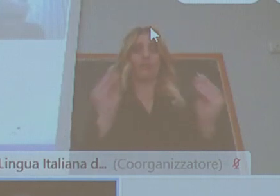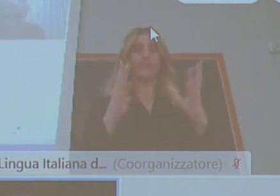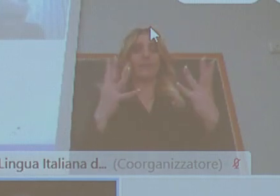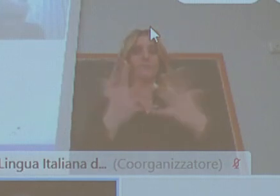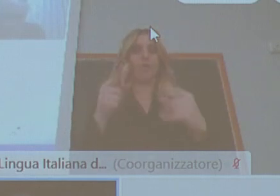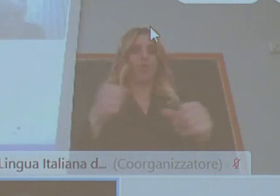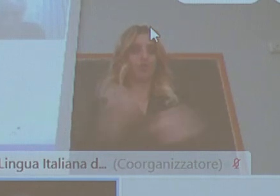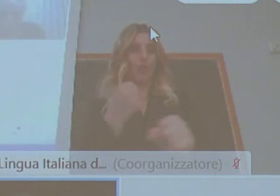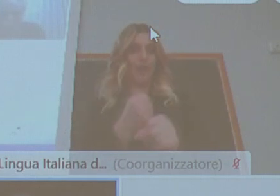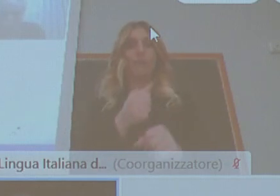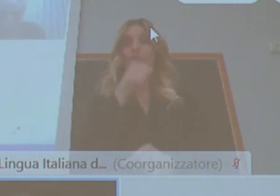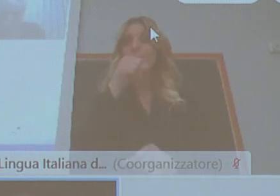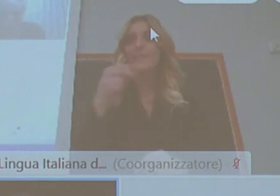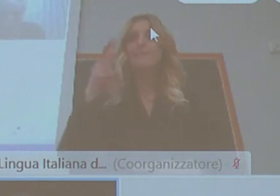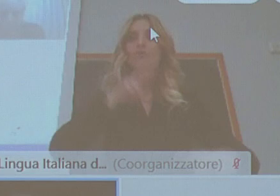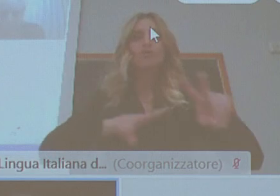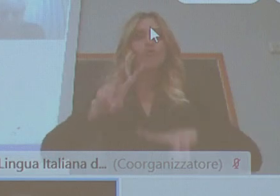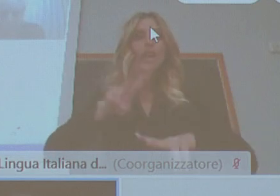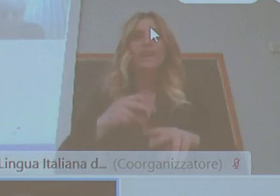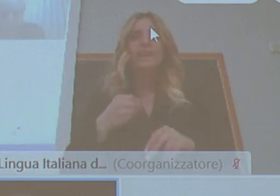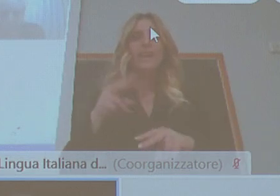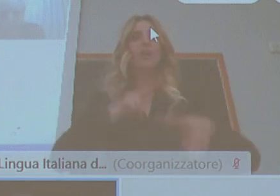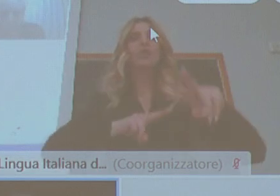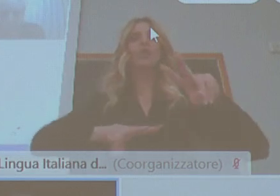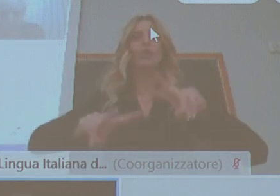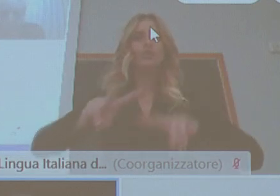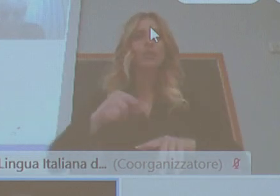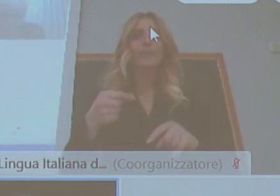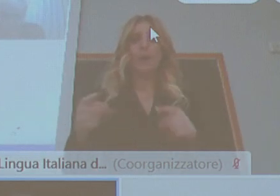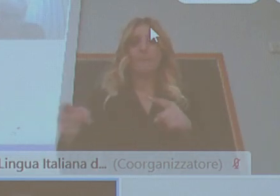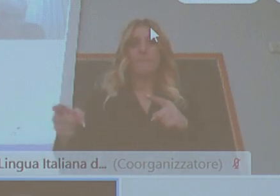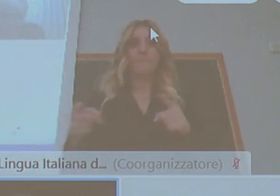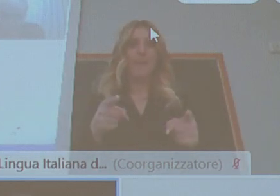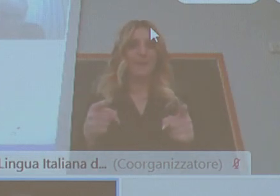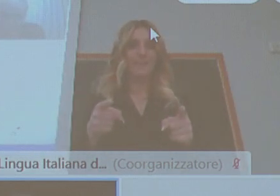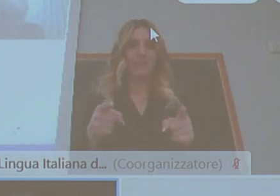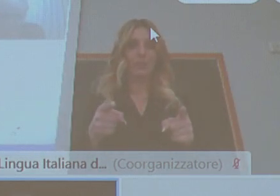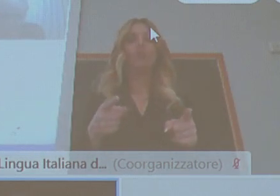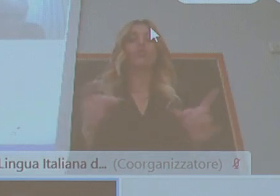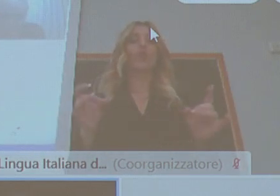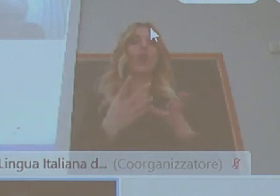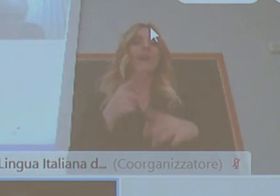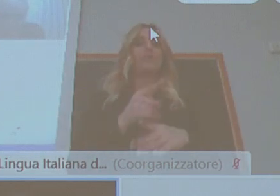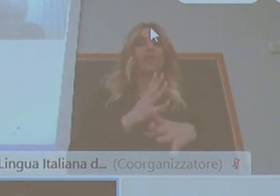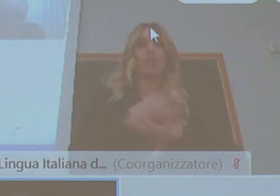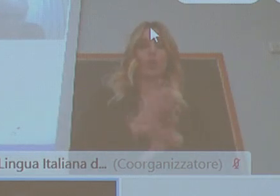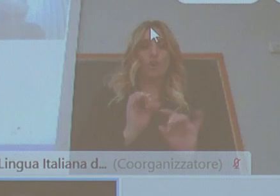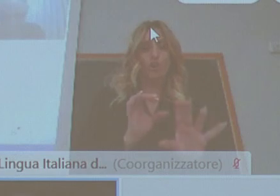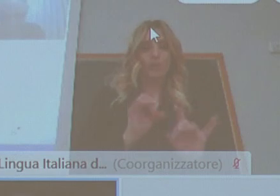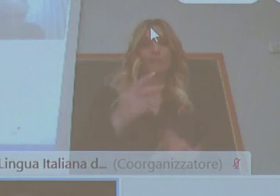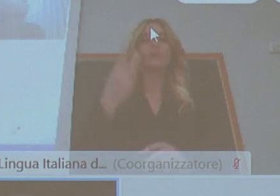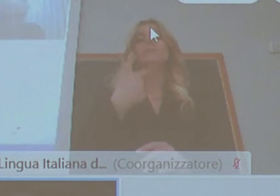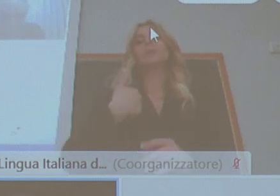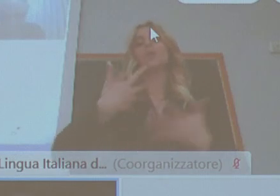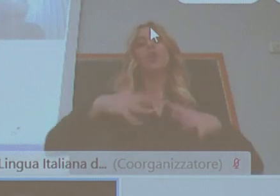lavoro, cercando addirittura, ovviamente parlo nel periodo pre-pandemia, abbiamo ogni anno